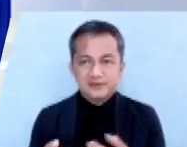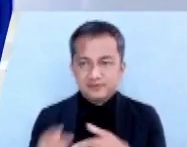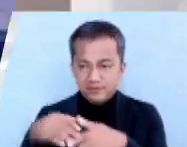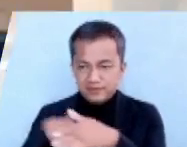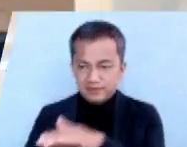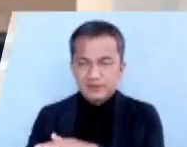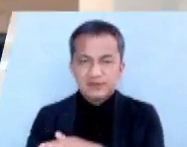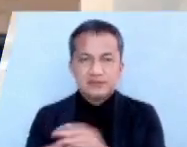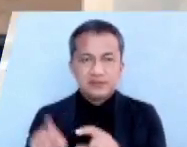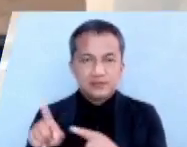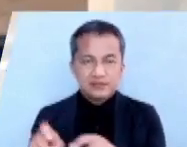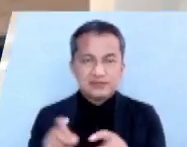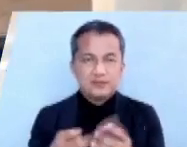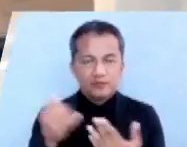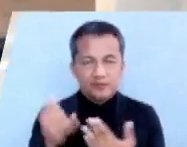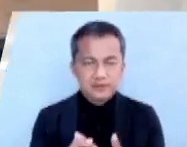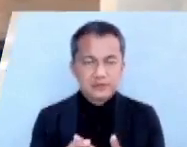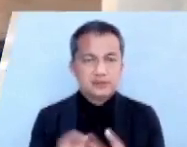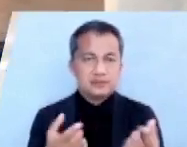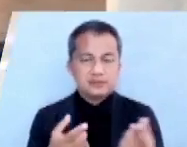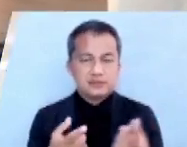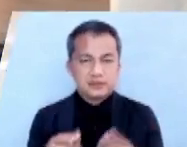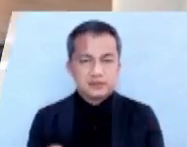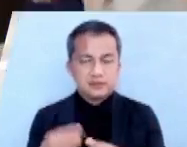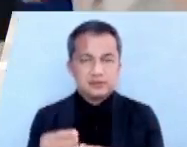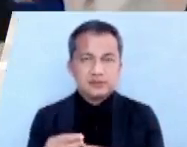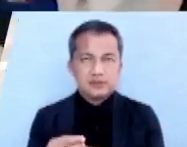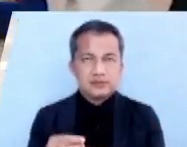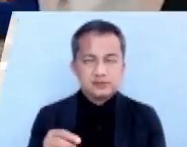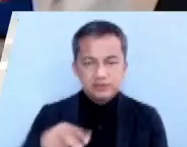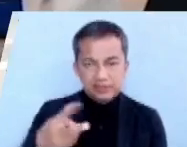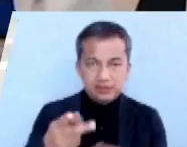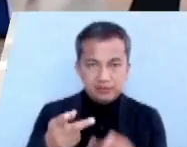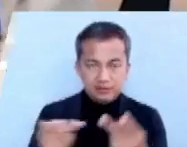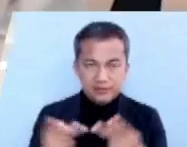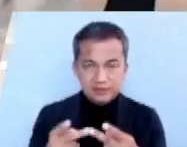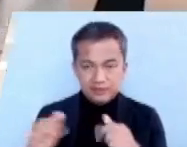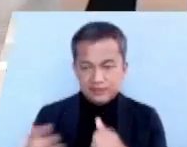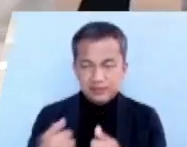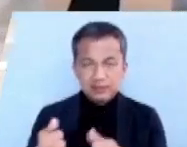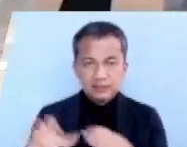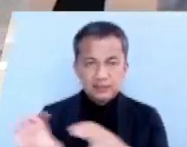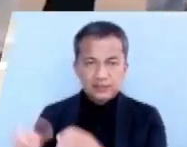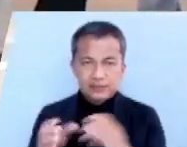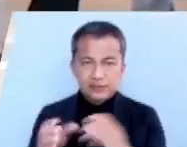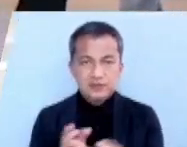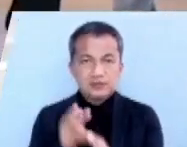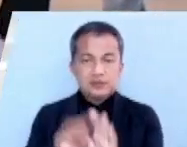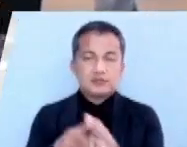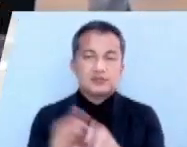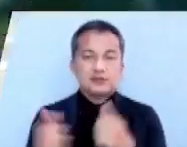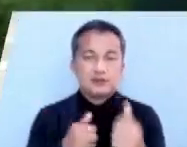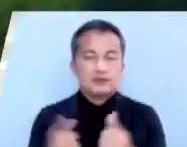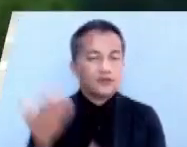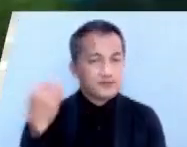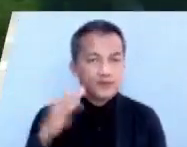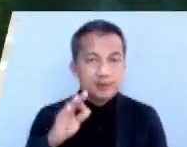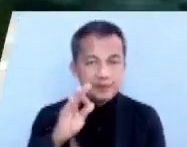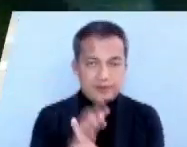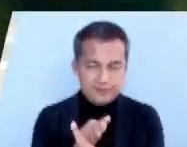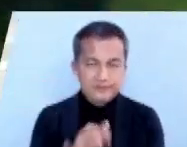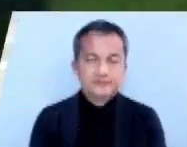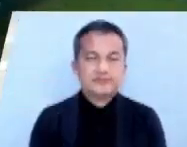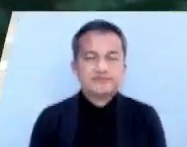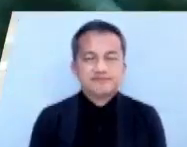proyekto na ginawarang second place sa challenge category ng sinalihang kompetisyon nitong Pebrero. Meron